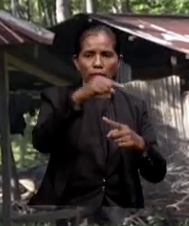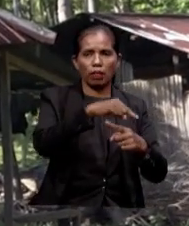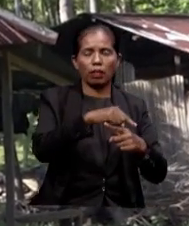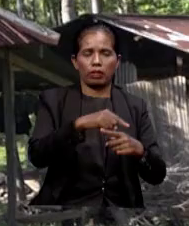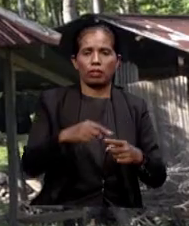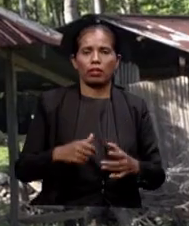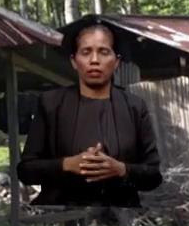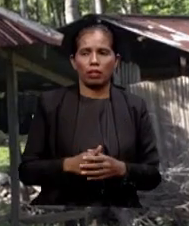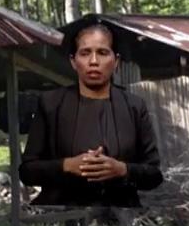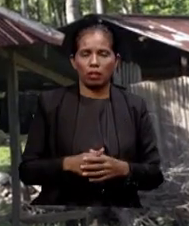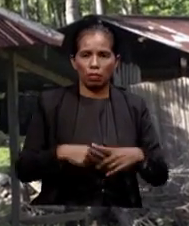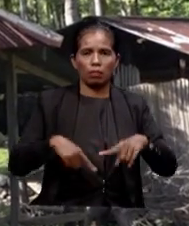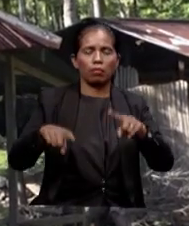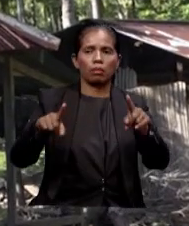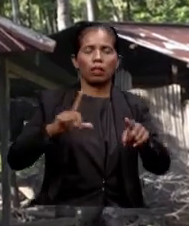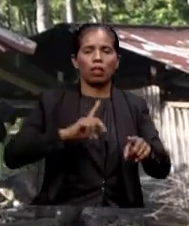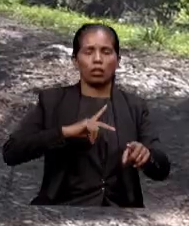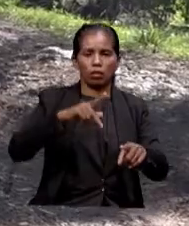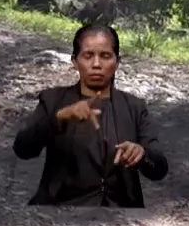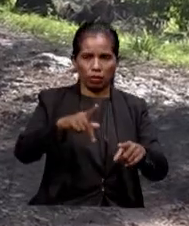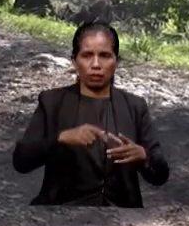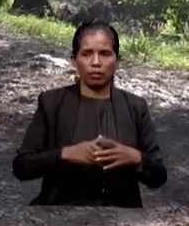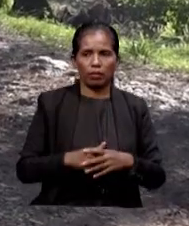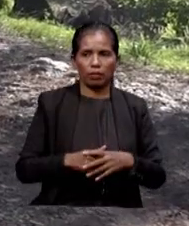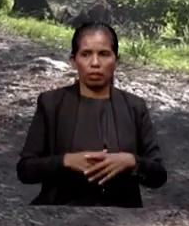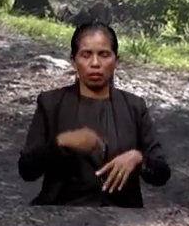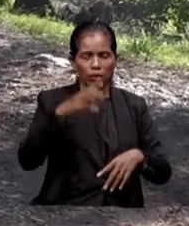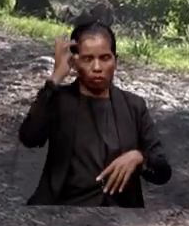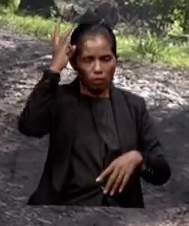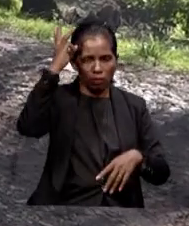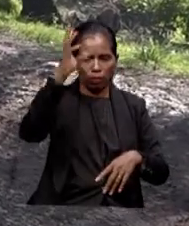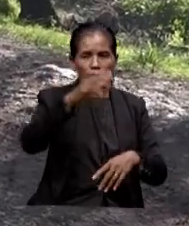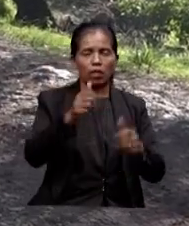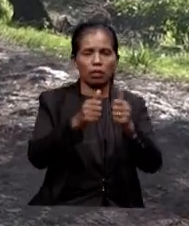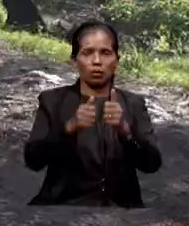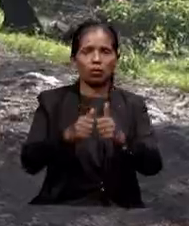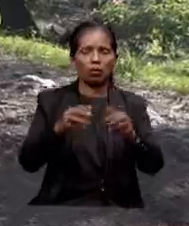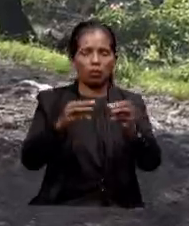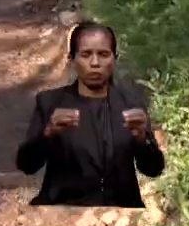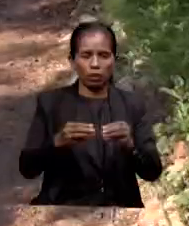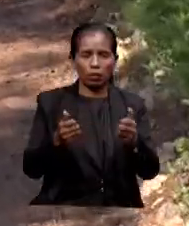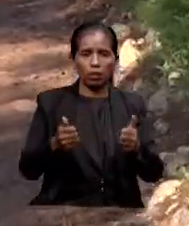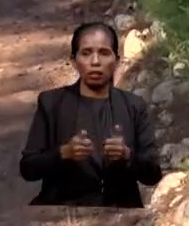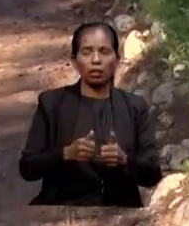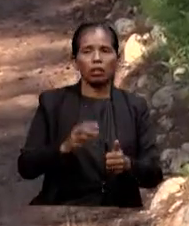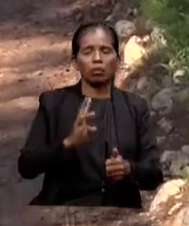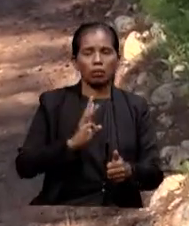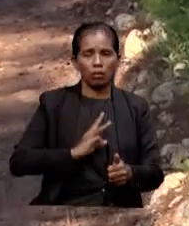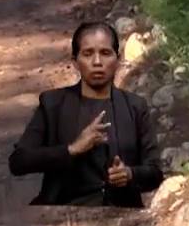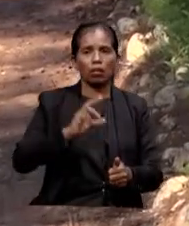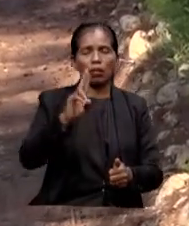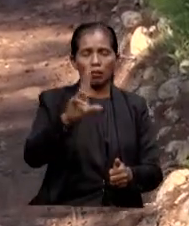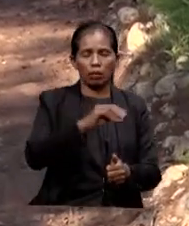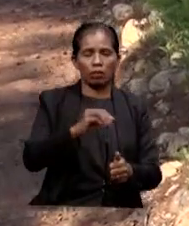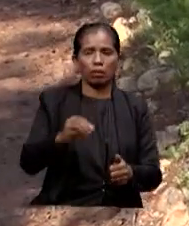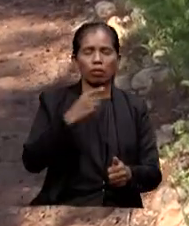parte Los Palos ilomarnian. Hatamba preocupação né, administrador posto administrativo Watu Karbau, Alfredo dos